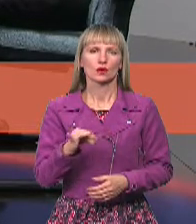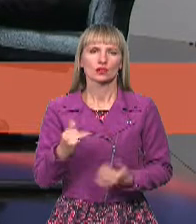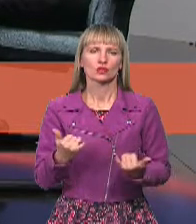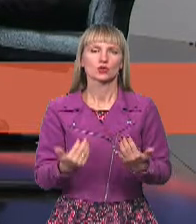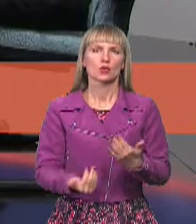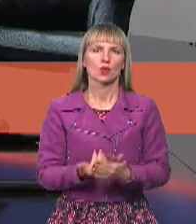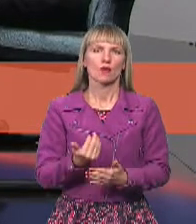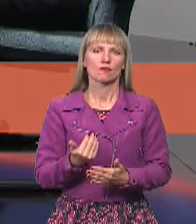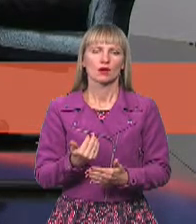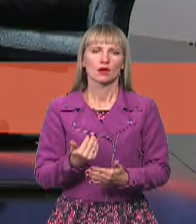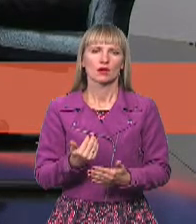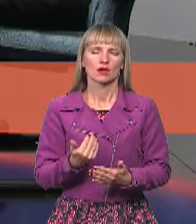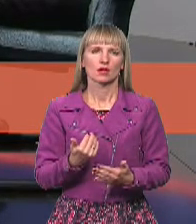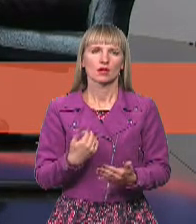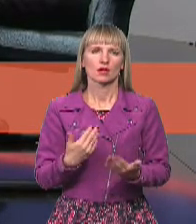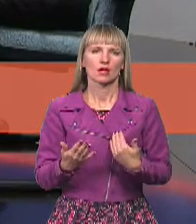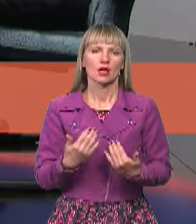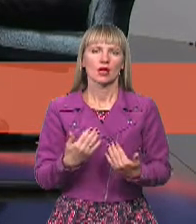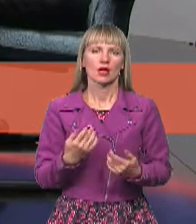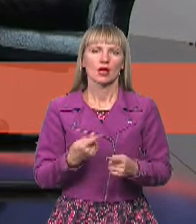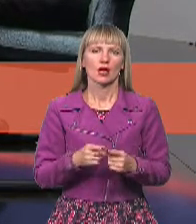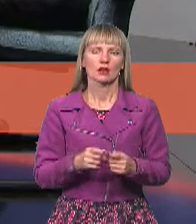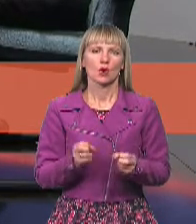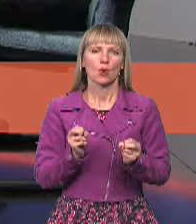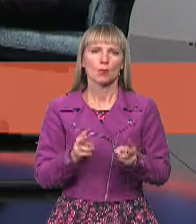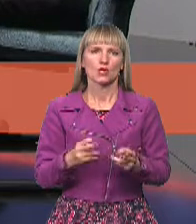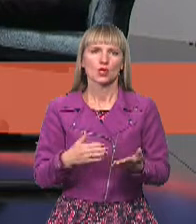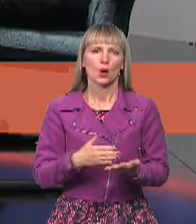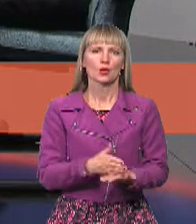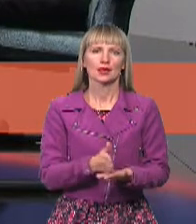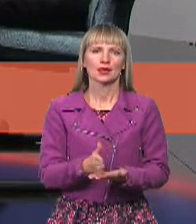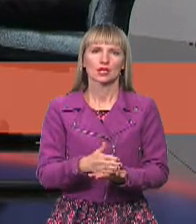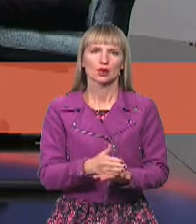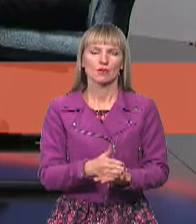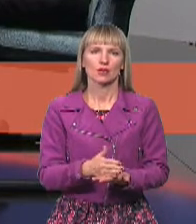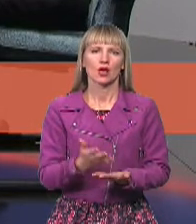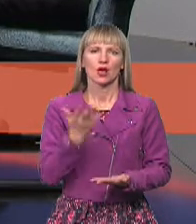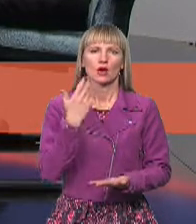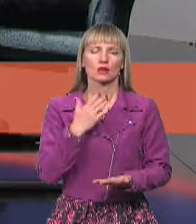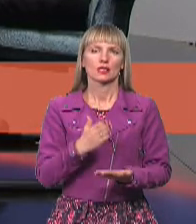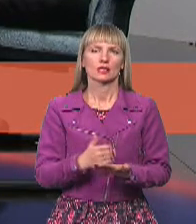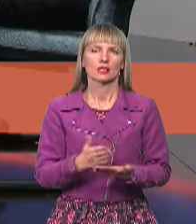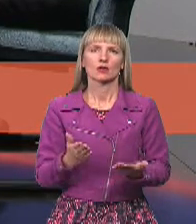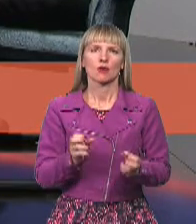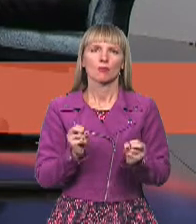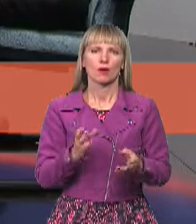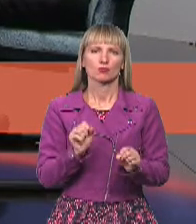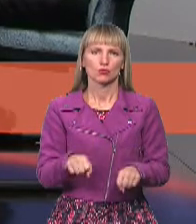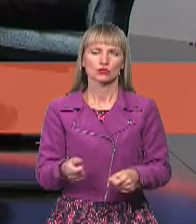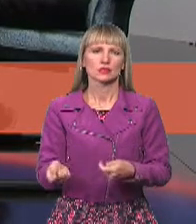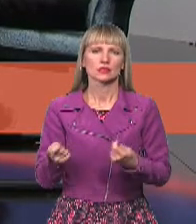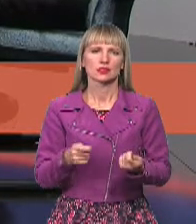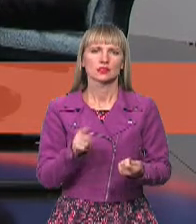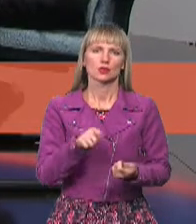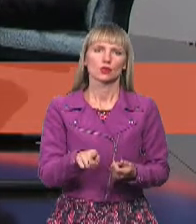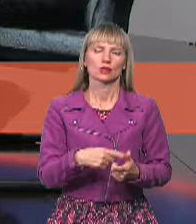риск ориентированный, когда определяется, какой риск может нести тот или иной субъект